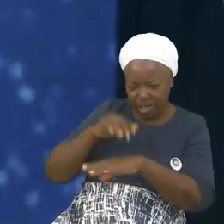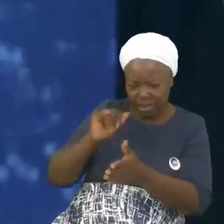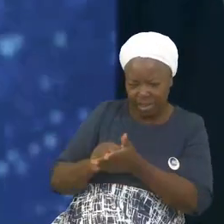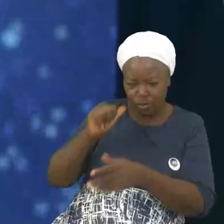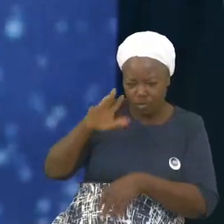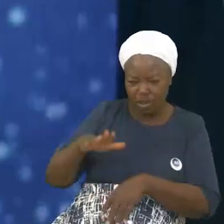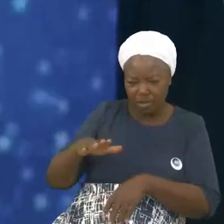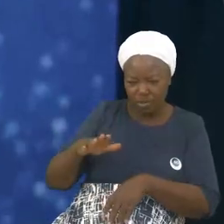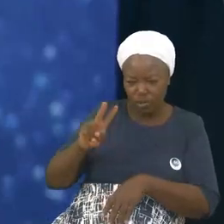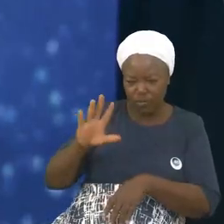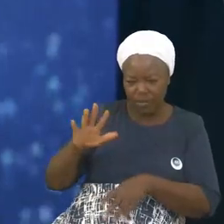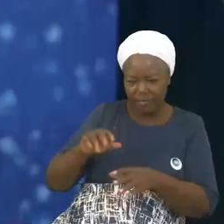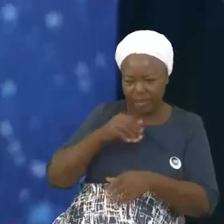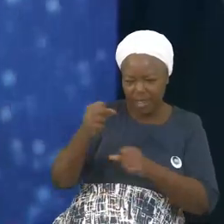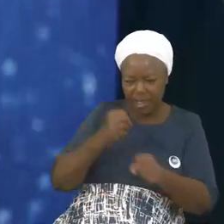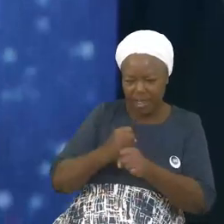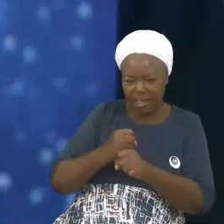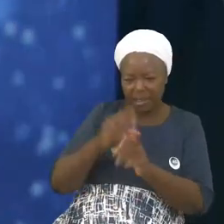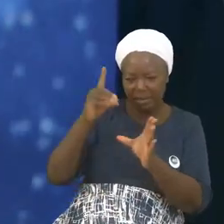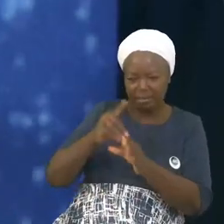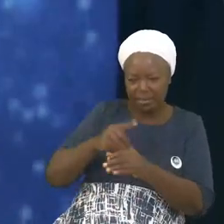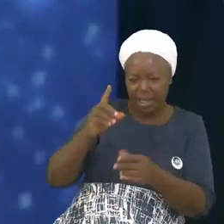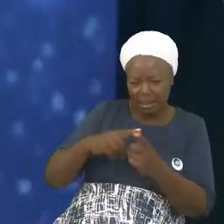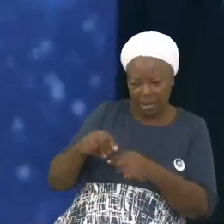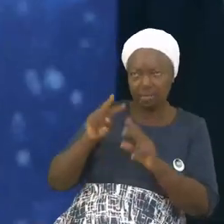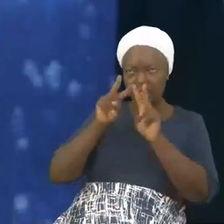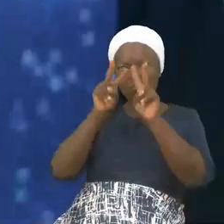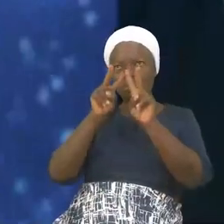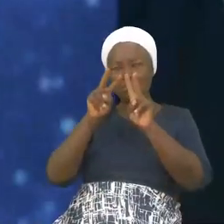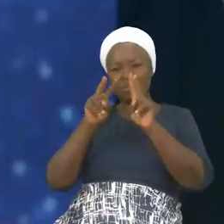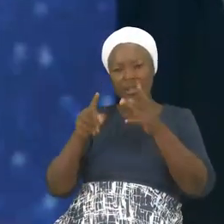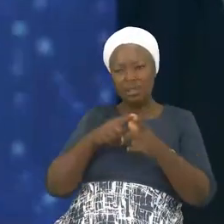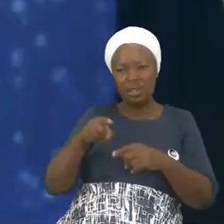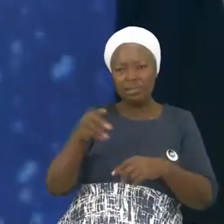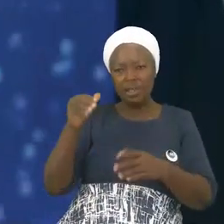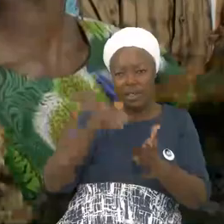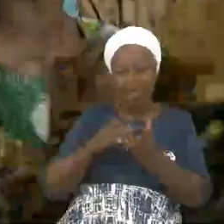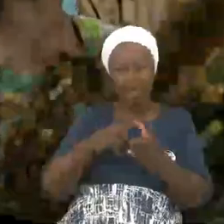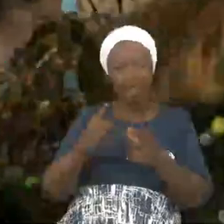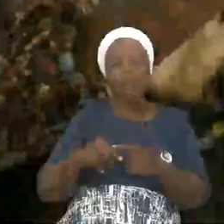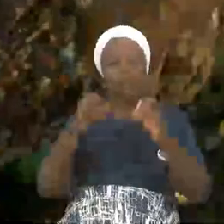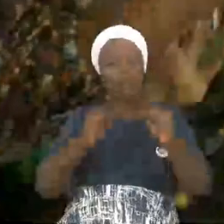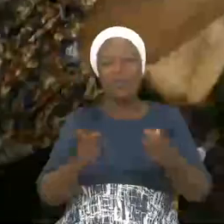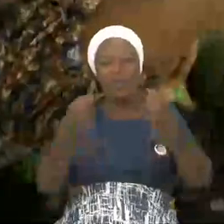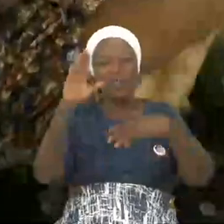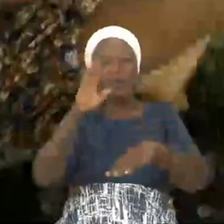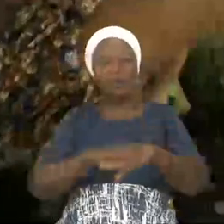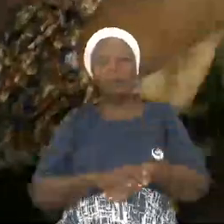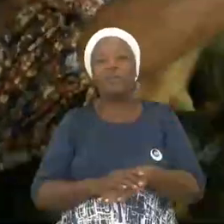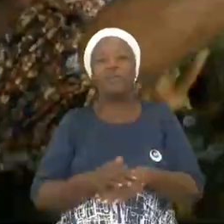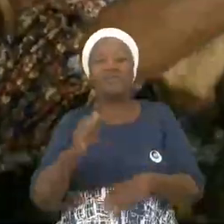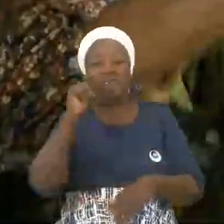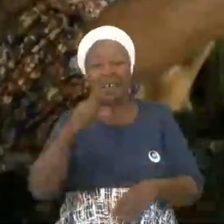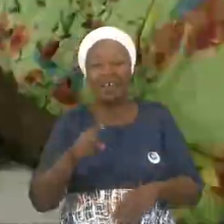rentraient, ils ont regardé la femme, 25 ans de paralysie, elle les a regardés,